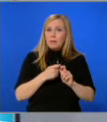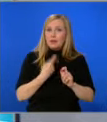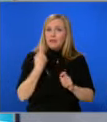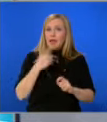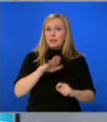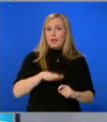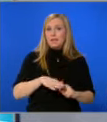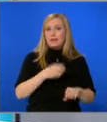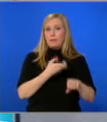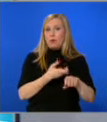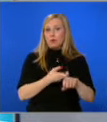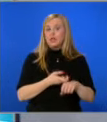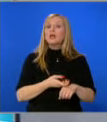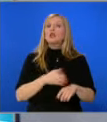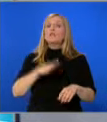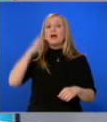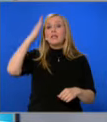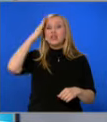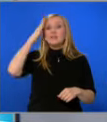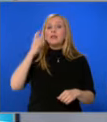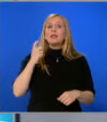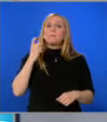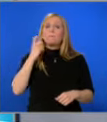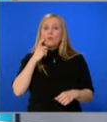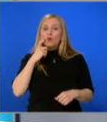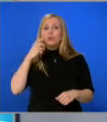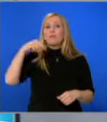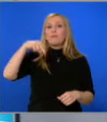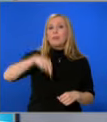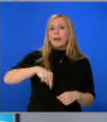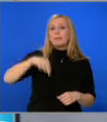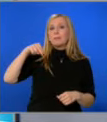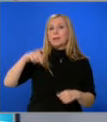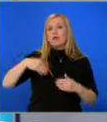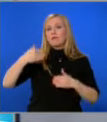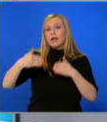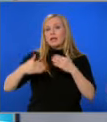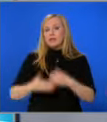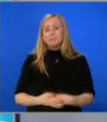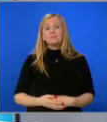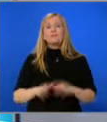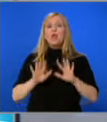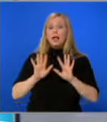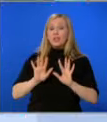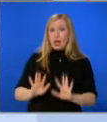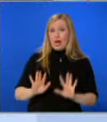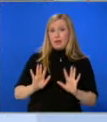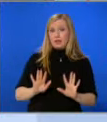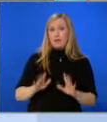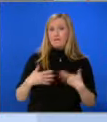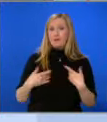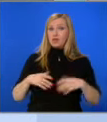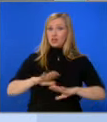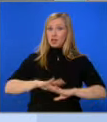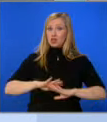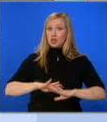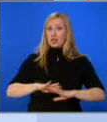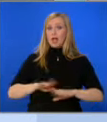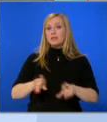държавата на Борисов, Пеевски, Петков и така нататък. Тези, чакайте, които вие се държите все едно, вие не сте управлявали.